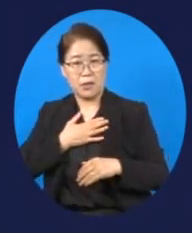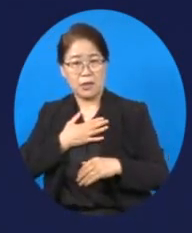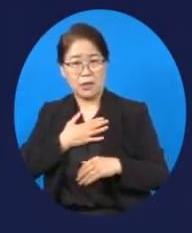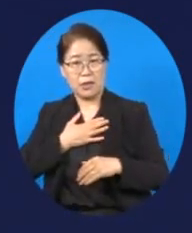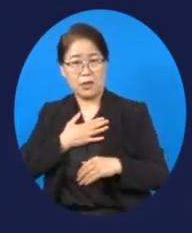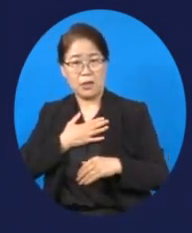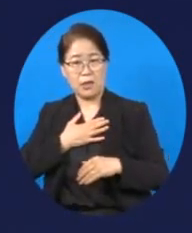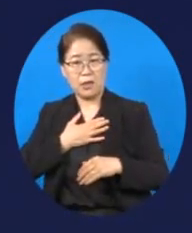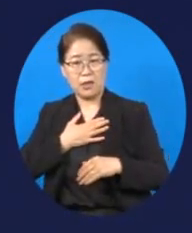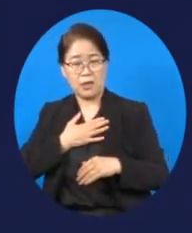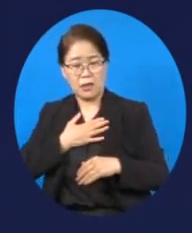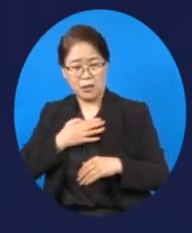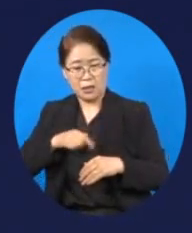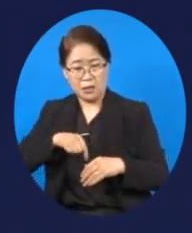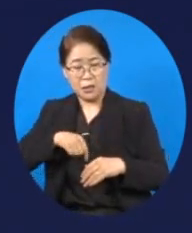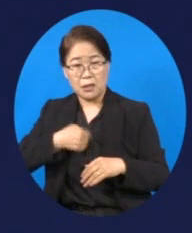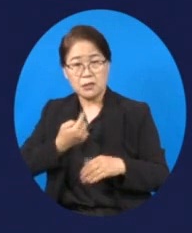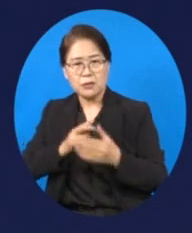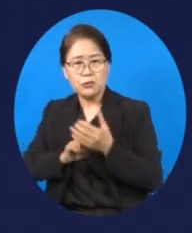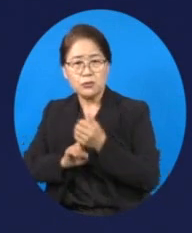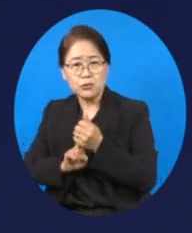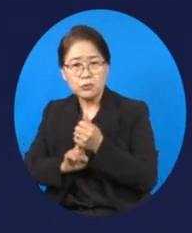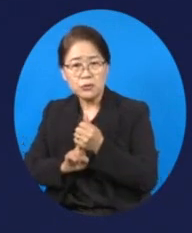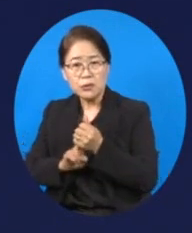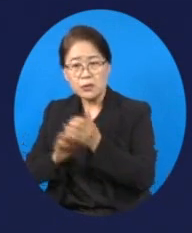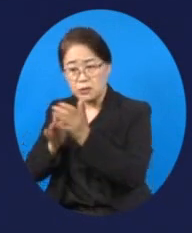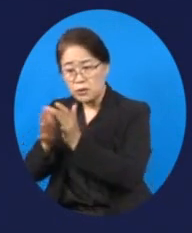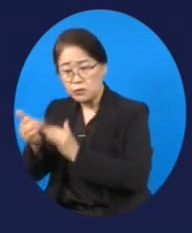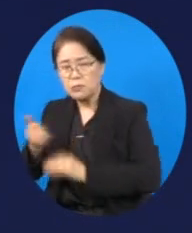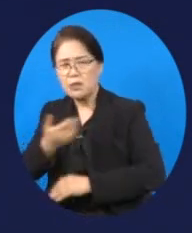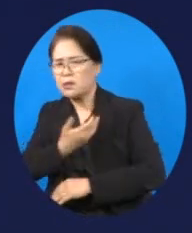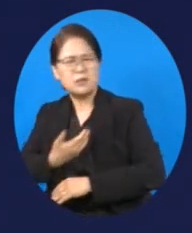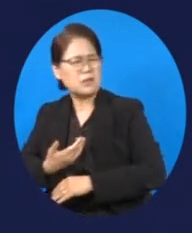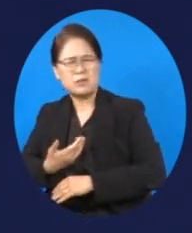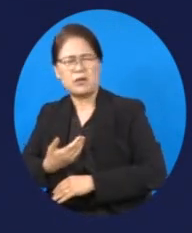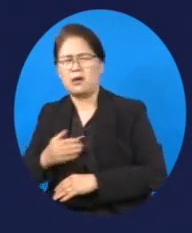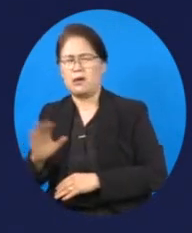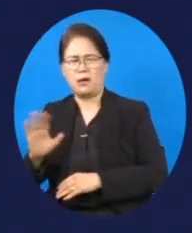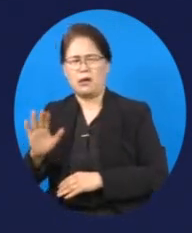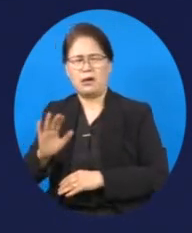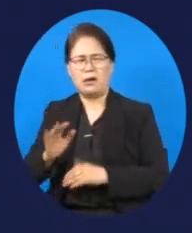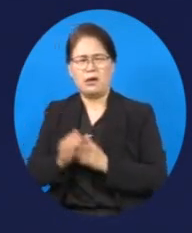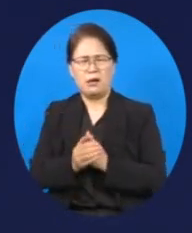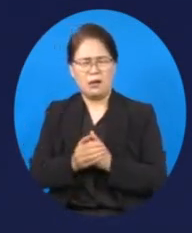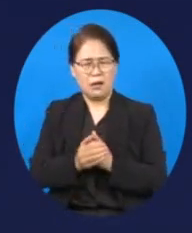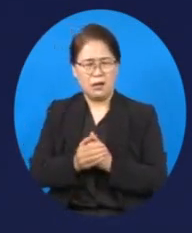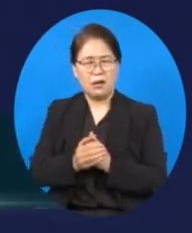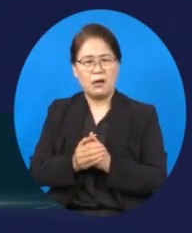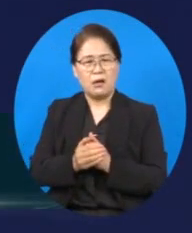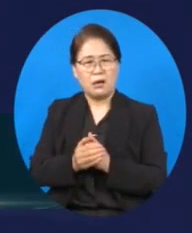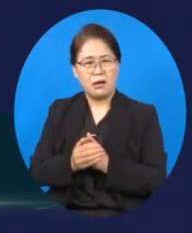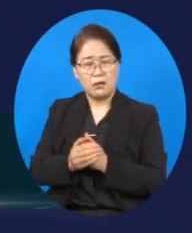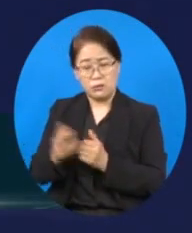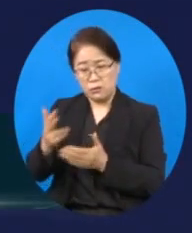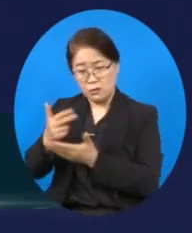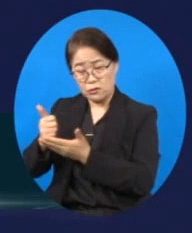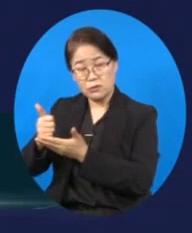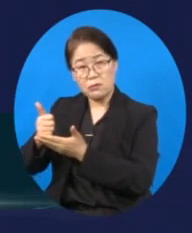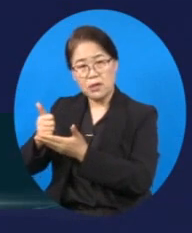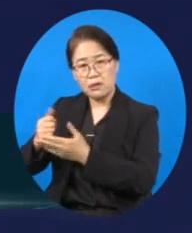신분을 숨기면 더 이상의 예수님의 제자가 아닙니다 그래서 예수님도 이렇게 경고하셨어요